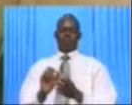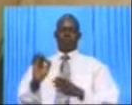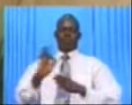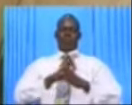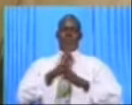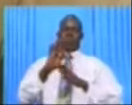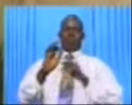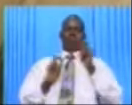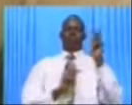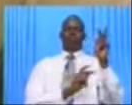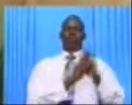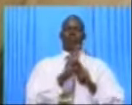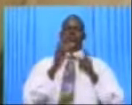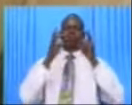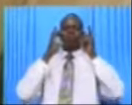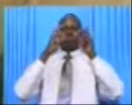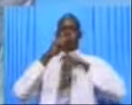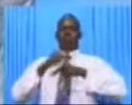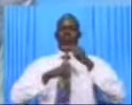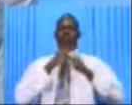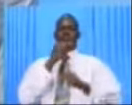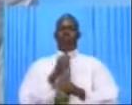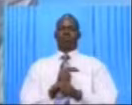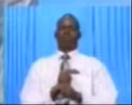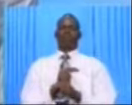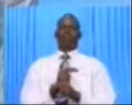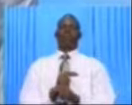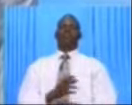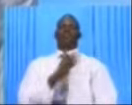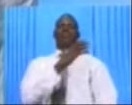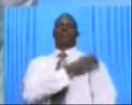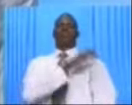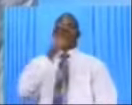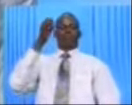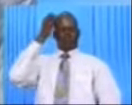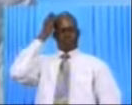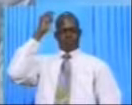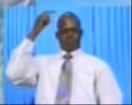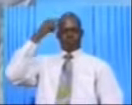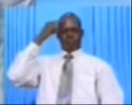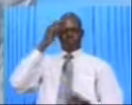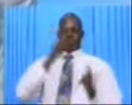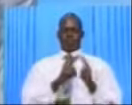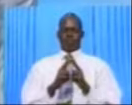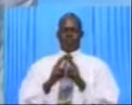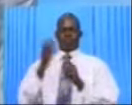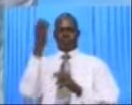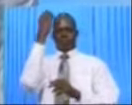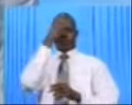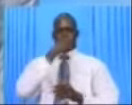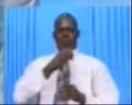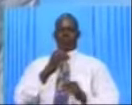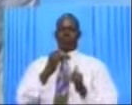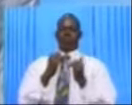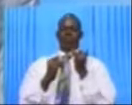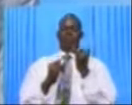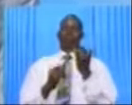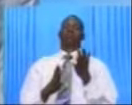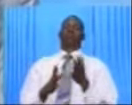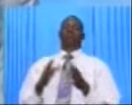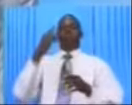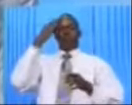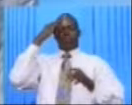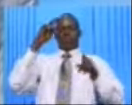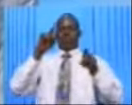des populations en langue nationale. Les chefs d'État et de gouvernement de l'Union européenne sont finalement parvenus à un